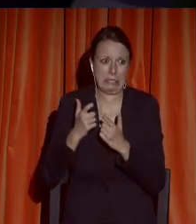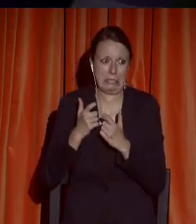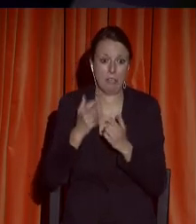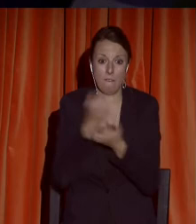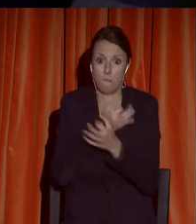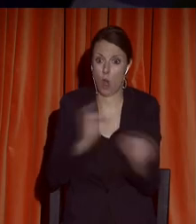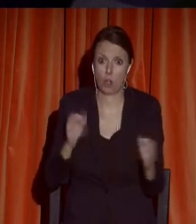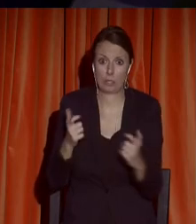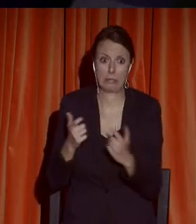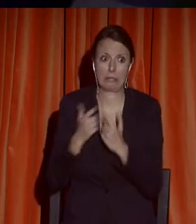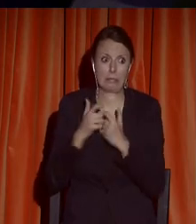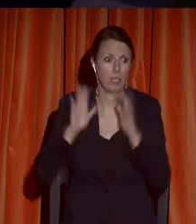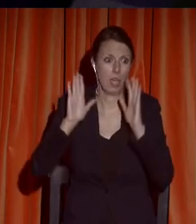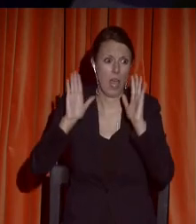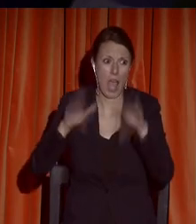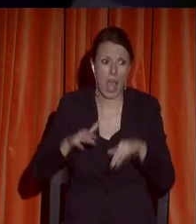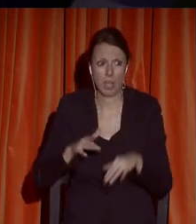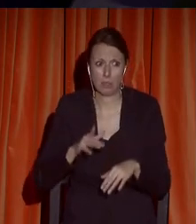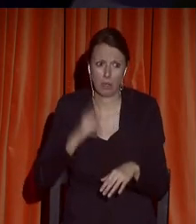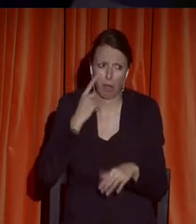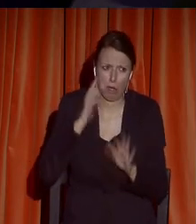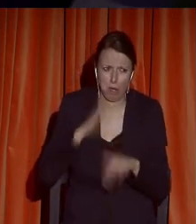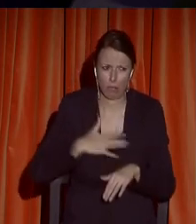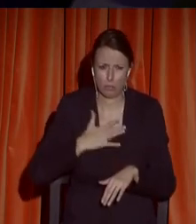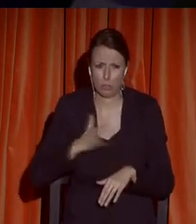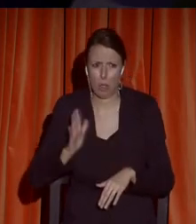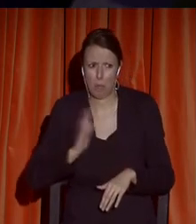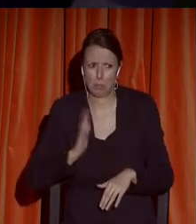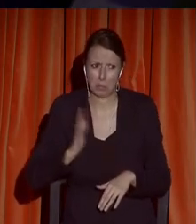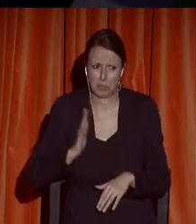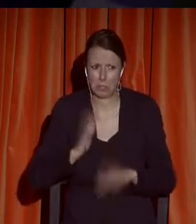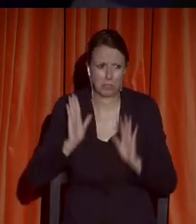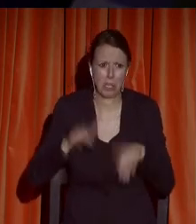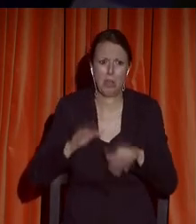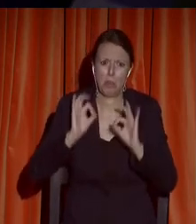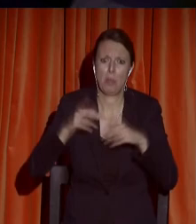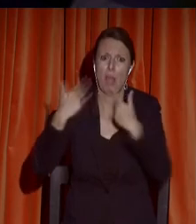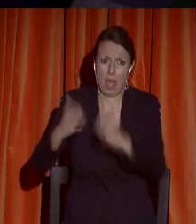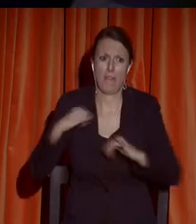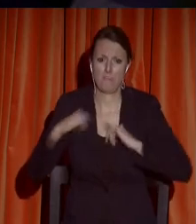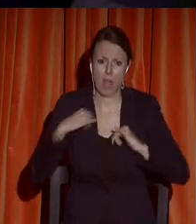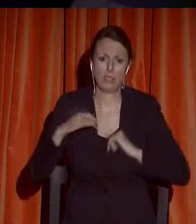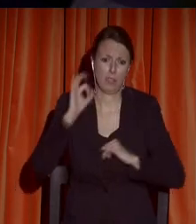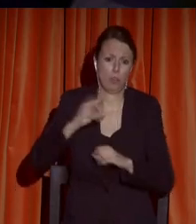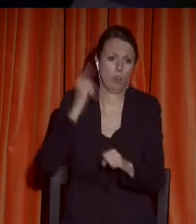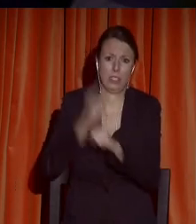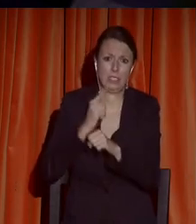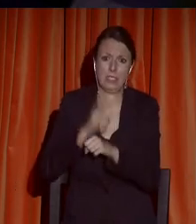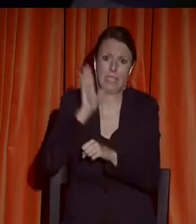bezpieczeństwa. Oddając się władzy, mówiąc, to wolimy być bezpieczni, nie będzie uchodźców, nie będzie różnych innych